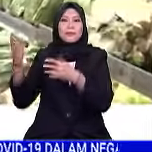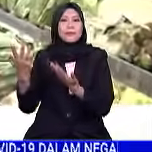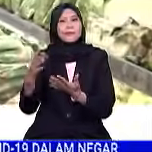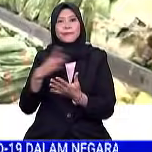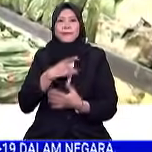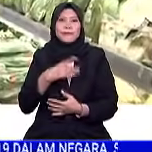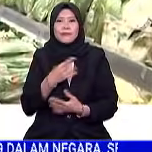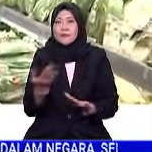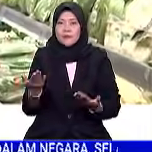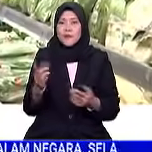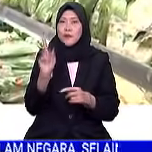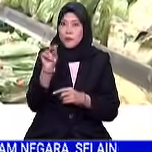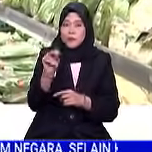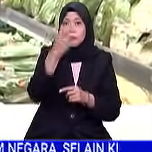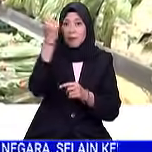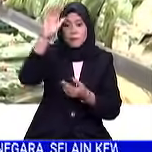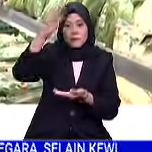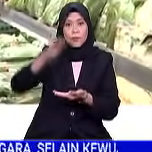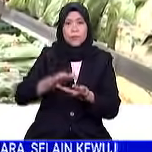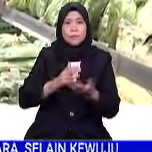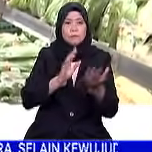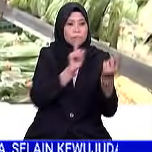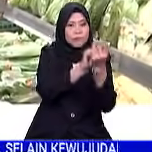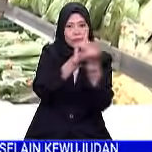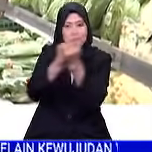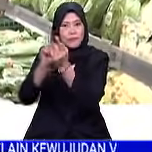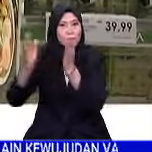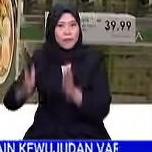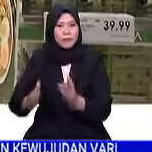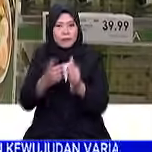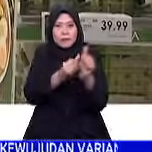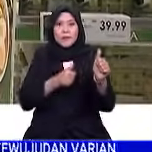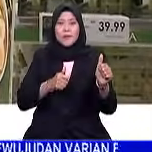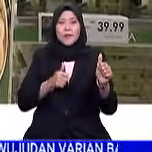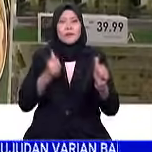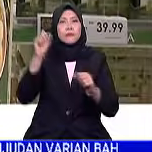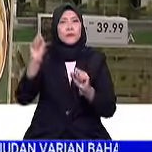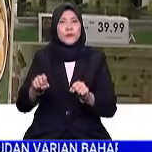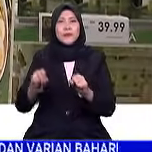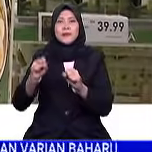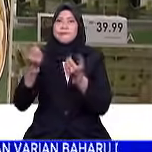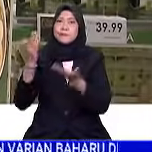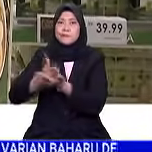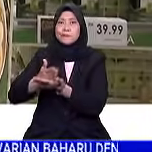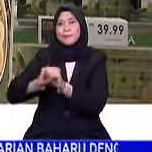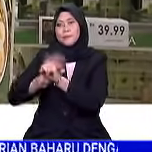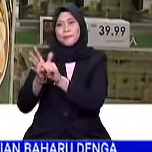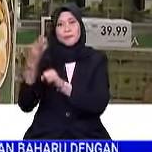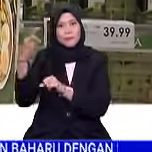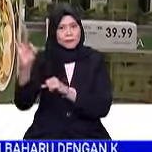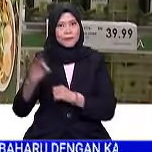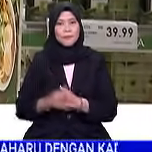kehendak semata-mata. Ia dapat mengurangkan interaksi dengan orang ramai sekaligus mampu mengurangkan penularan jangkitan